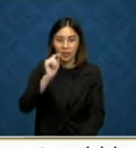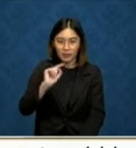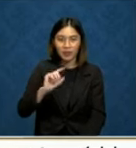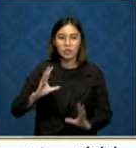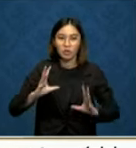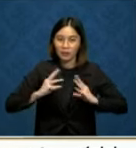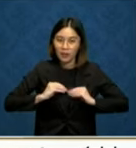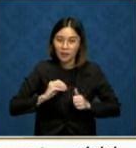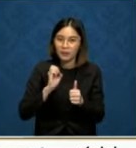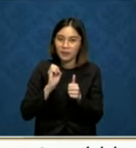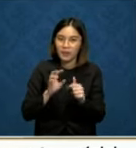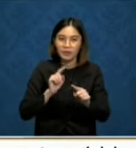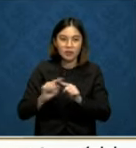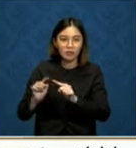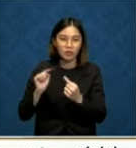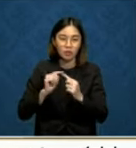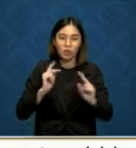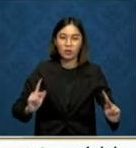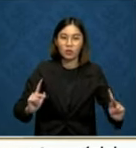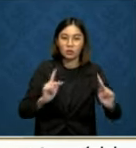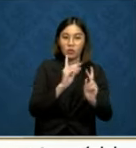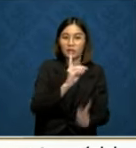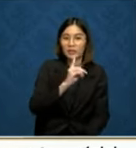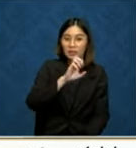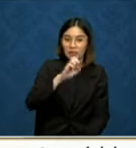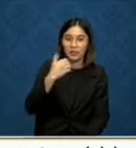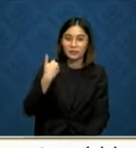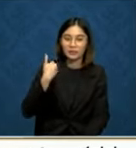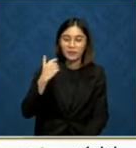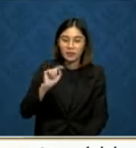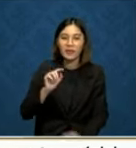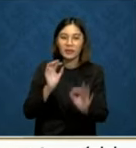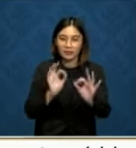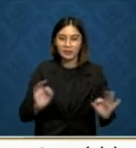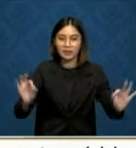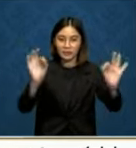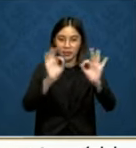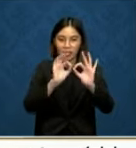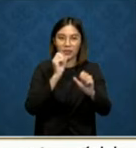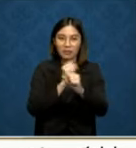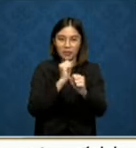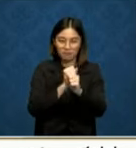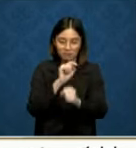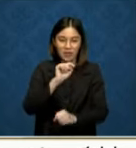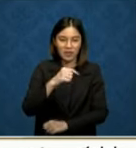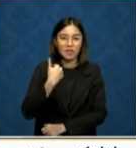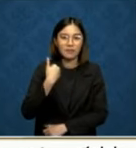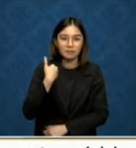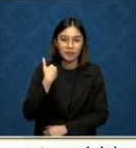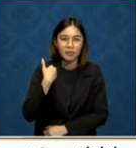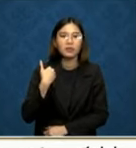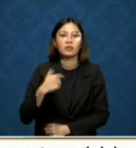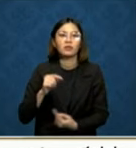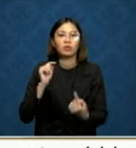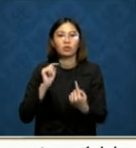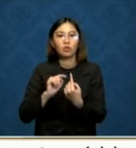เรื่องนี้แล้ม